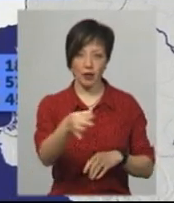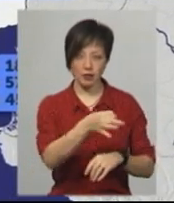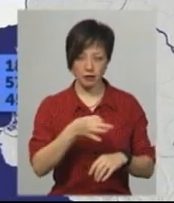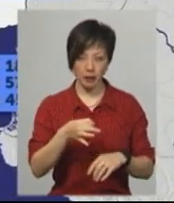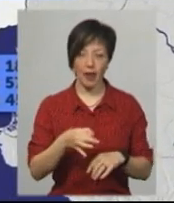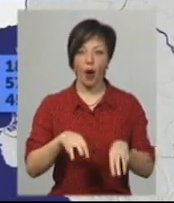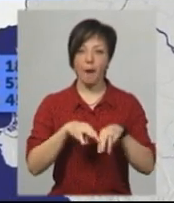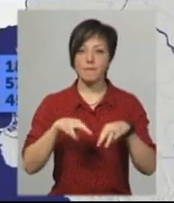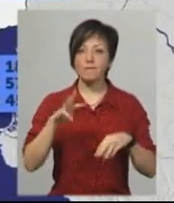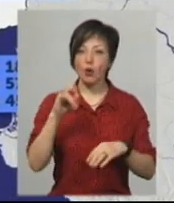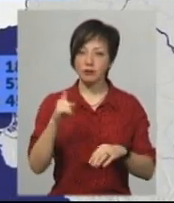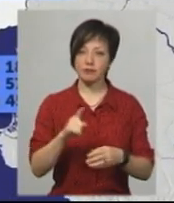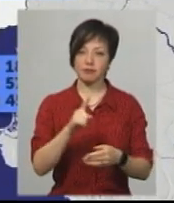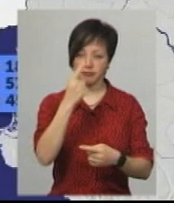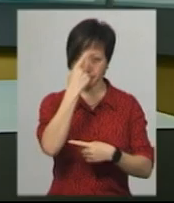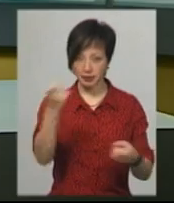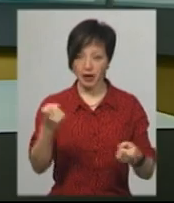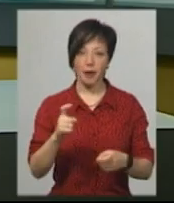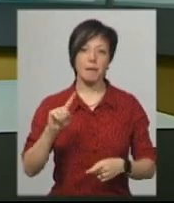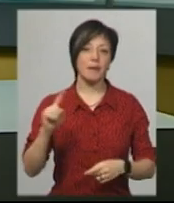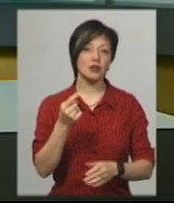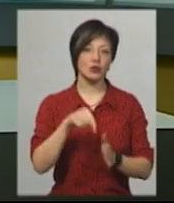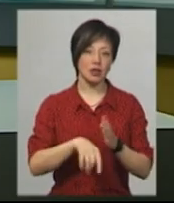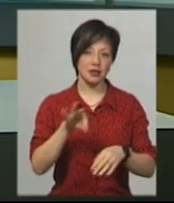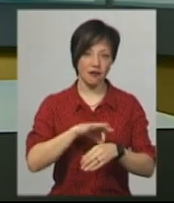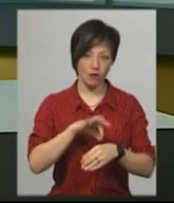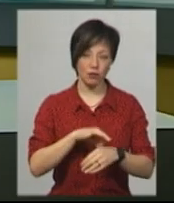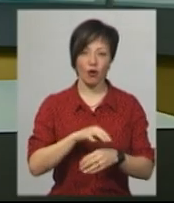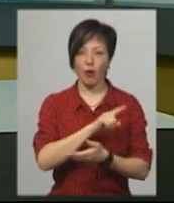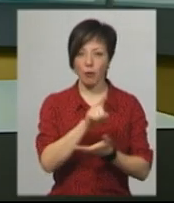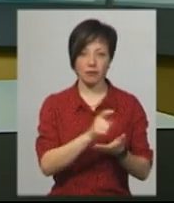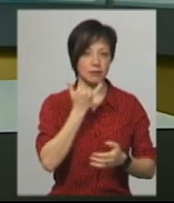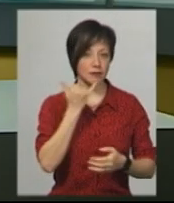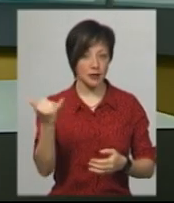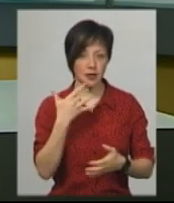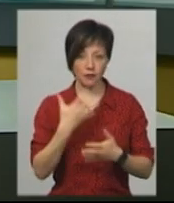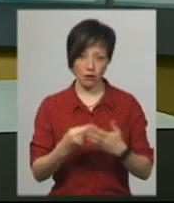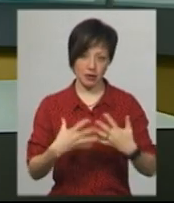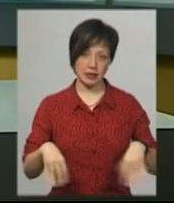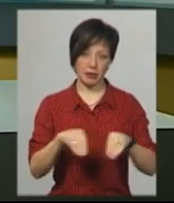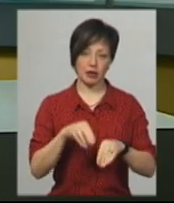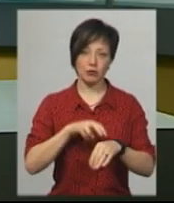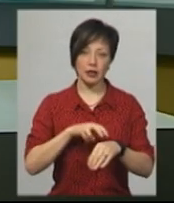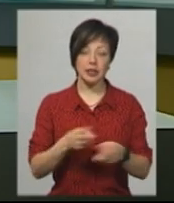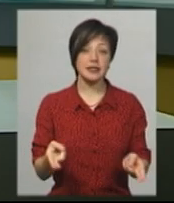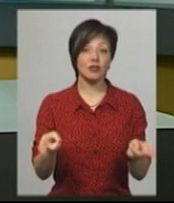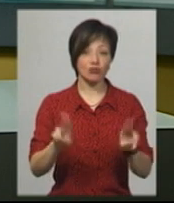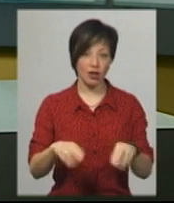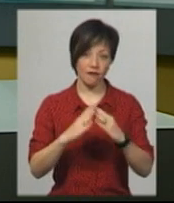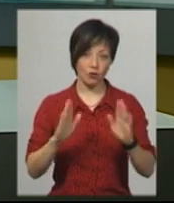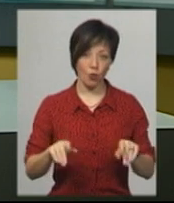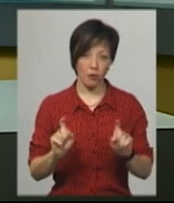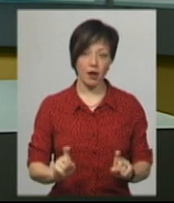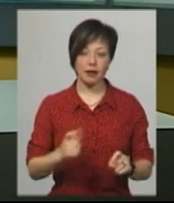закликає, при перших симптомах респіраторних захворювань обов'язково зателефонуйте своєму сімейному лікарю. Залишайтеся вдома.